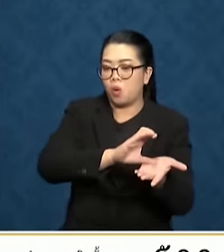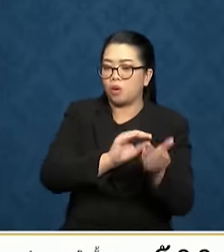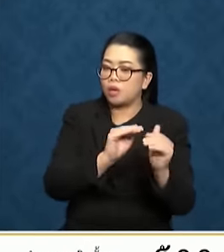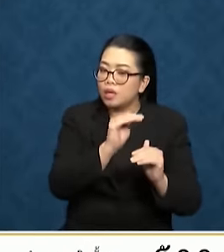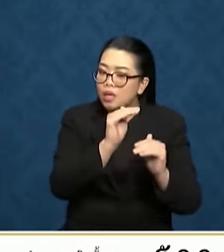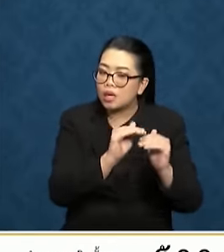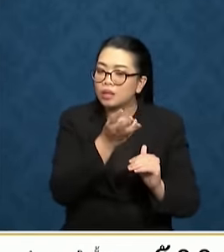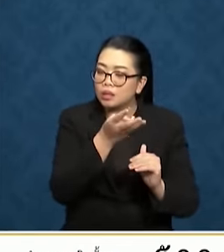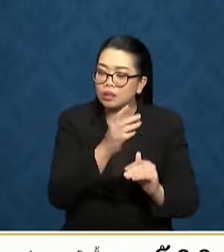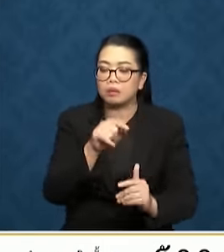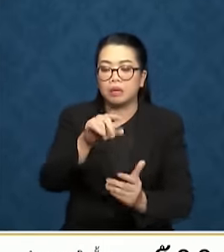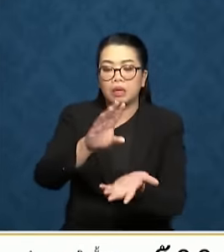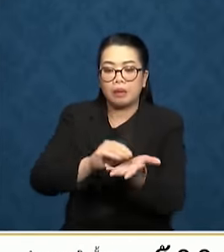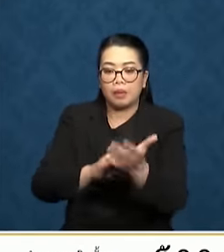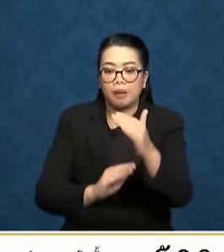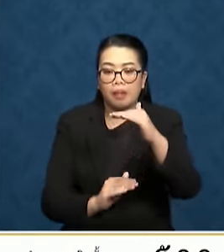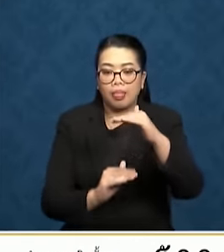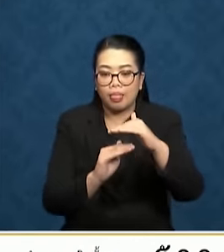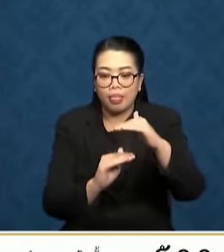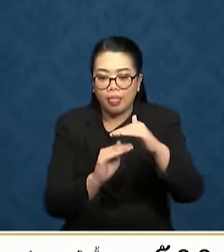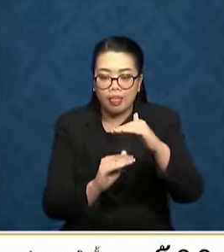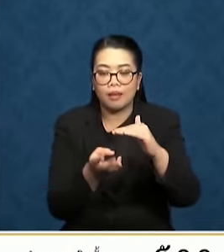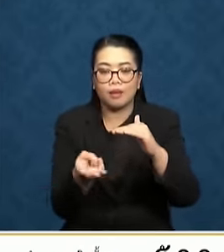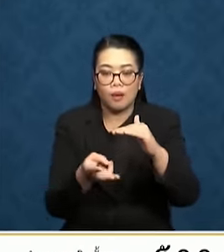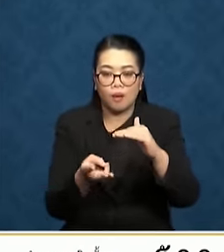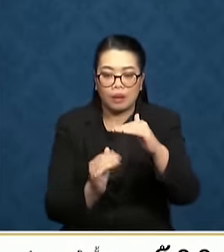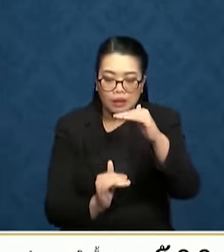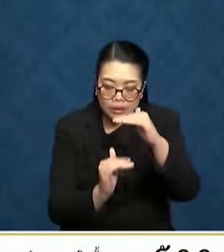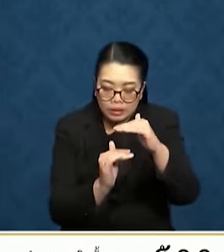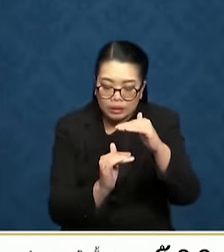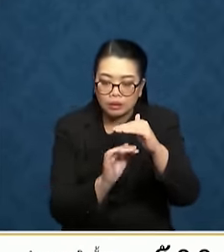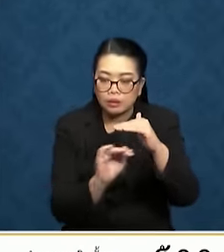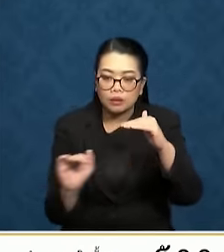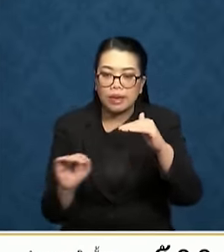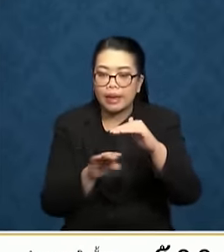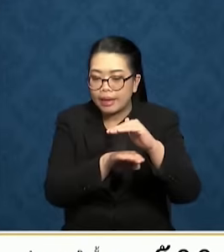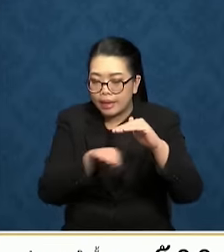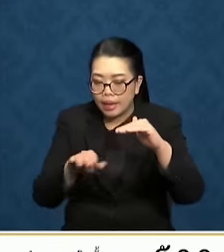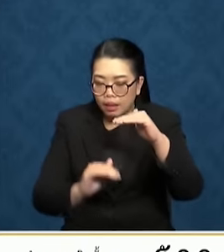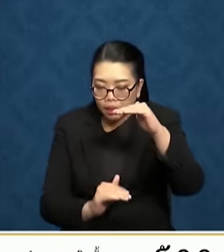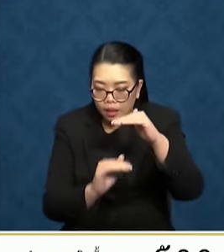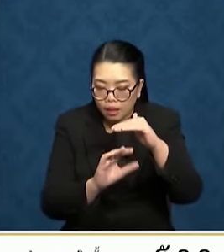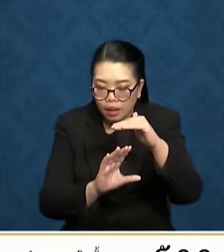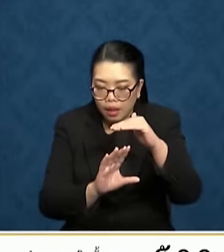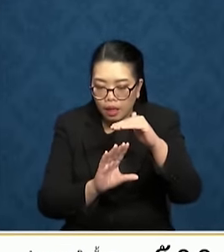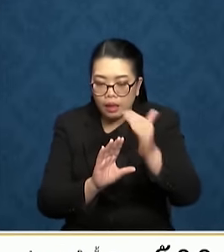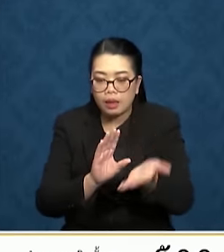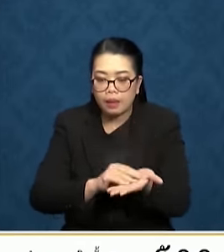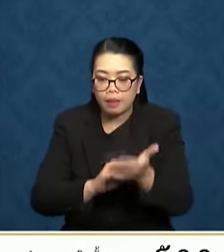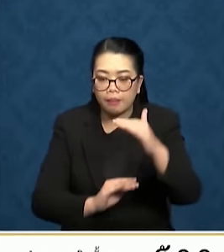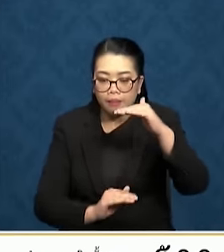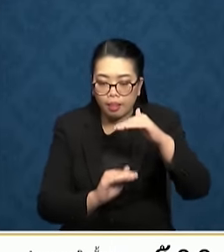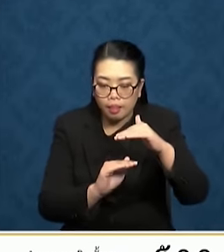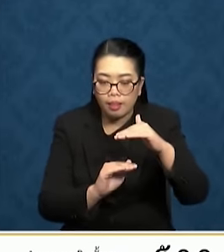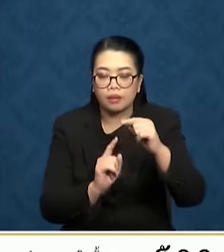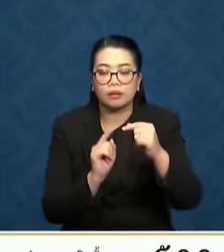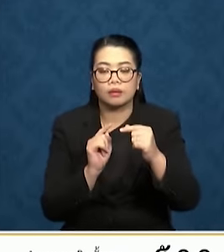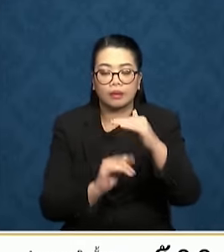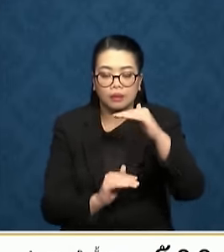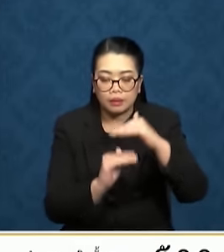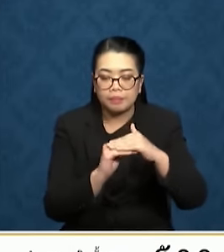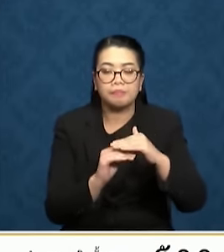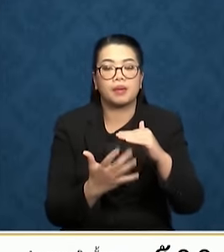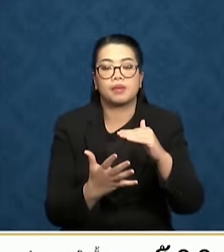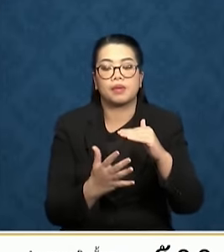หน่อยบางกรมก็เก็บได้น้อยกว่าที่เ่อประมาณการไว้หรือที่คาดไว้ไม่ได้ตามเป้านะ